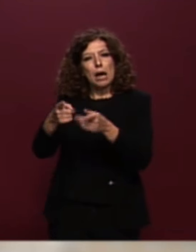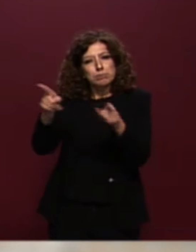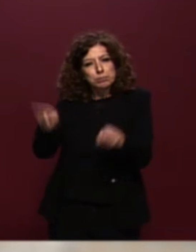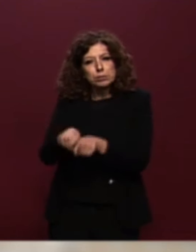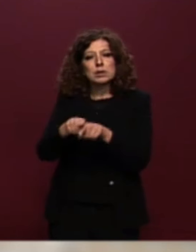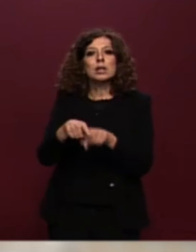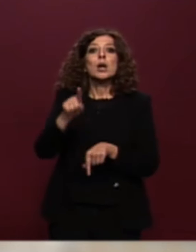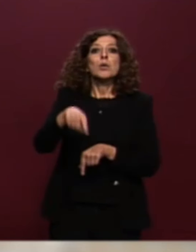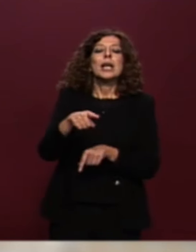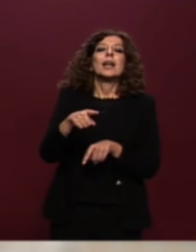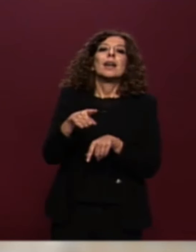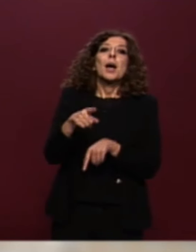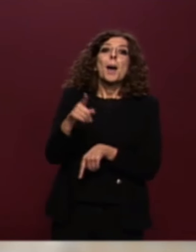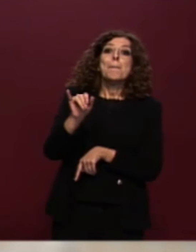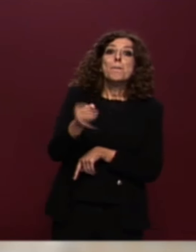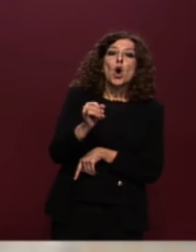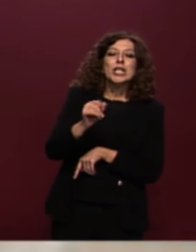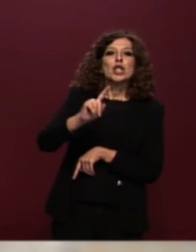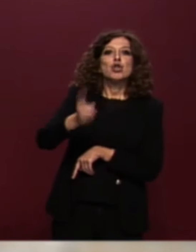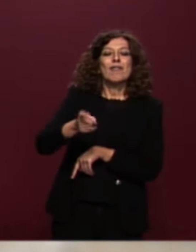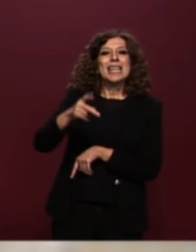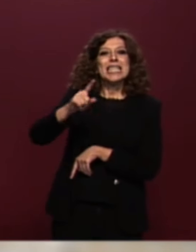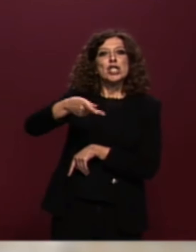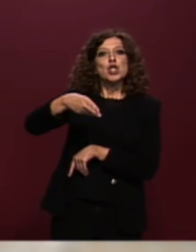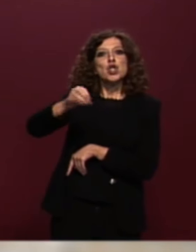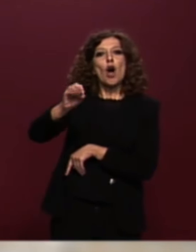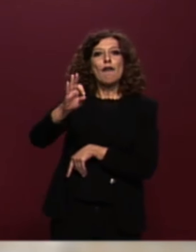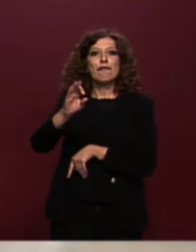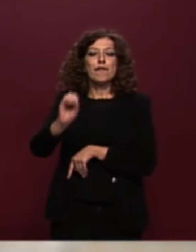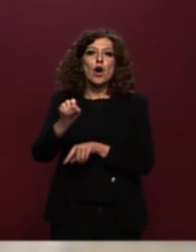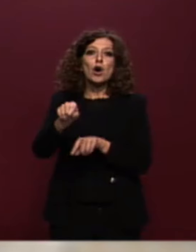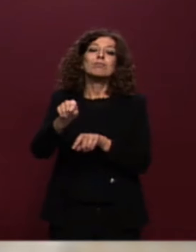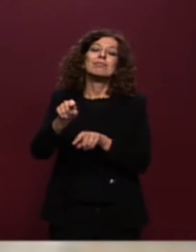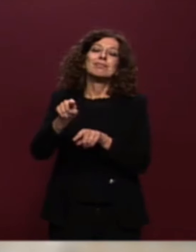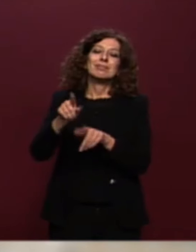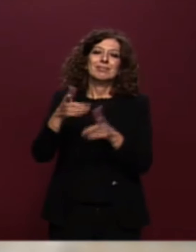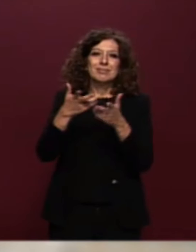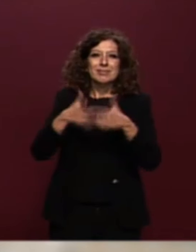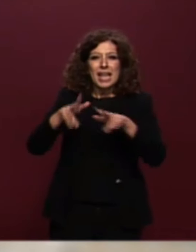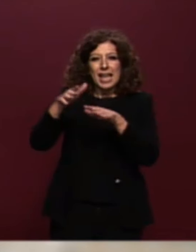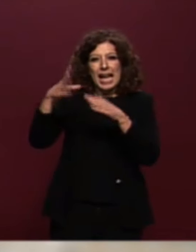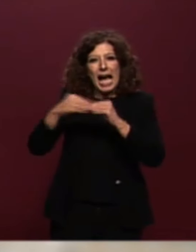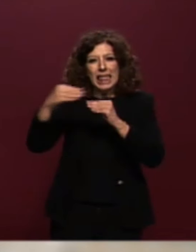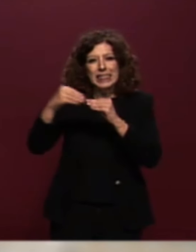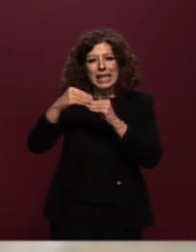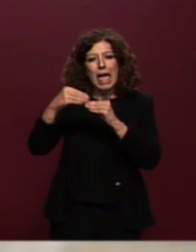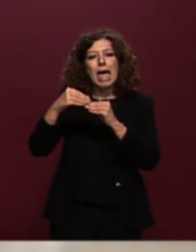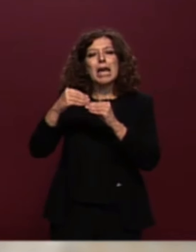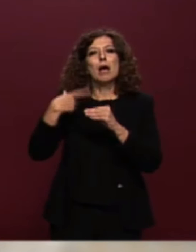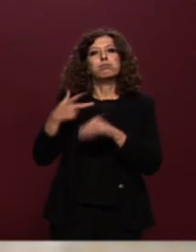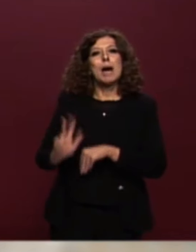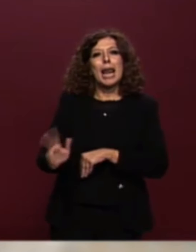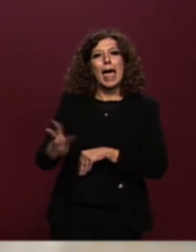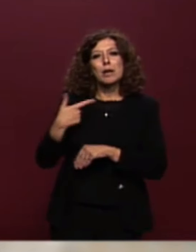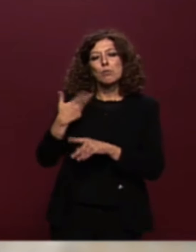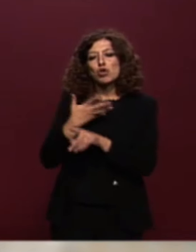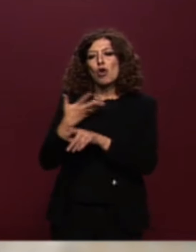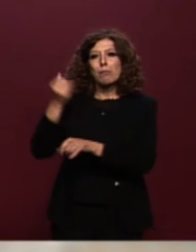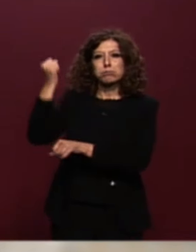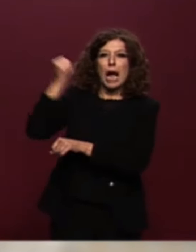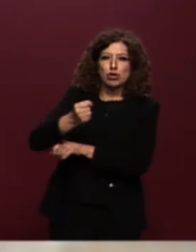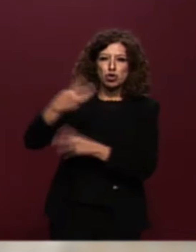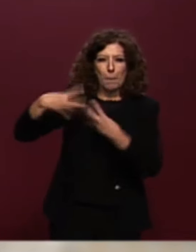Monica Garofalo, moglie di Giovanni Gnoffo, morto in un cantiere di Palermo colpito da un braccio meccanico. Ringrazio per la